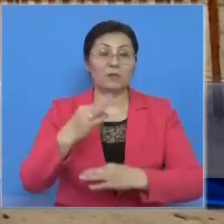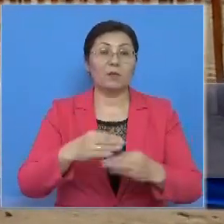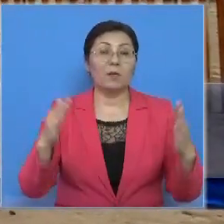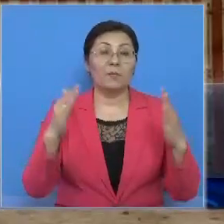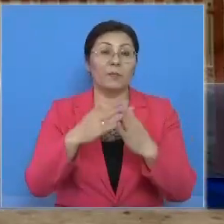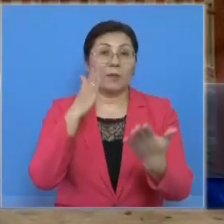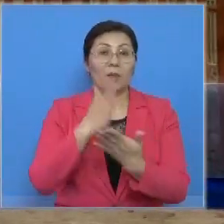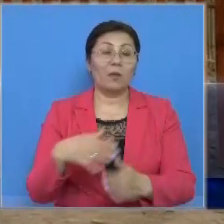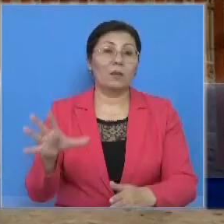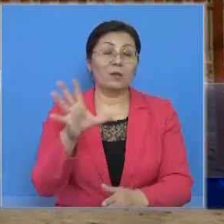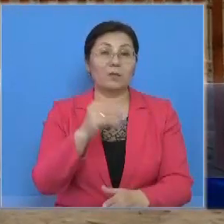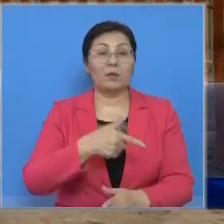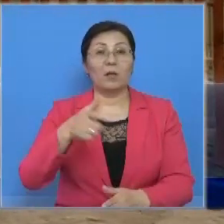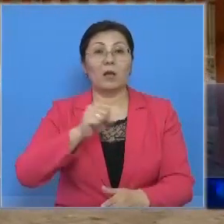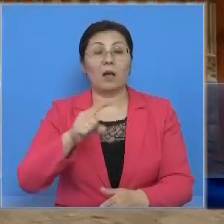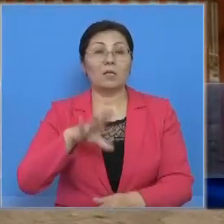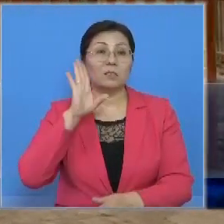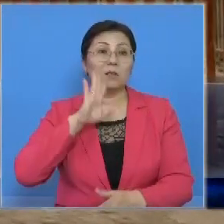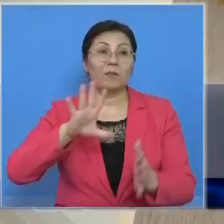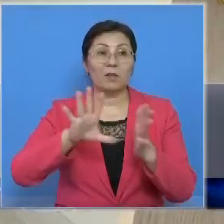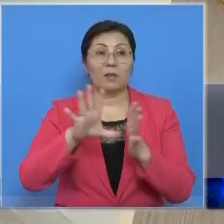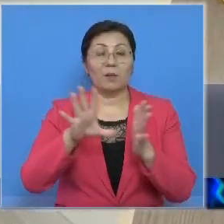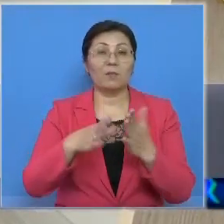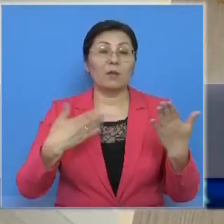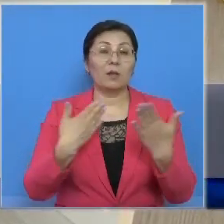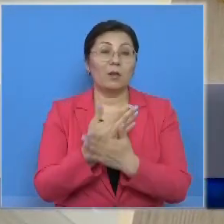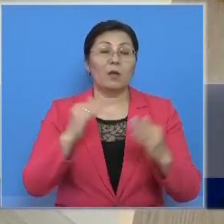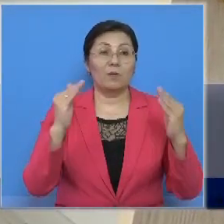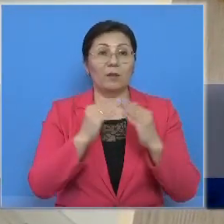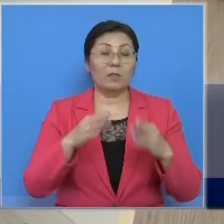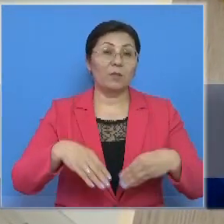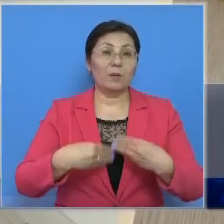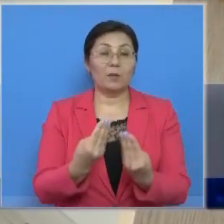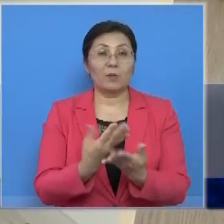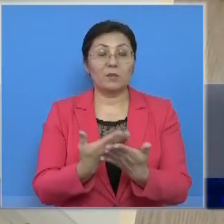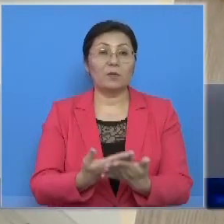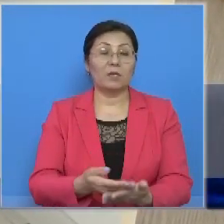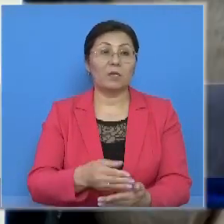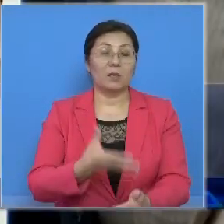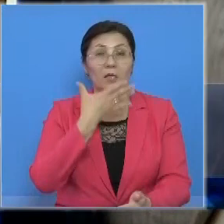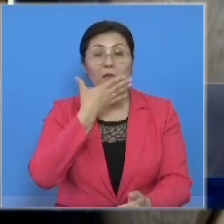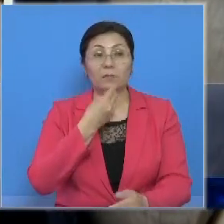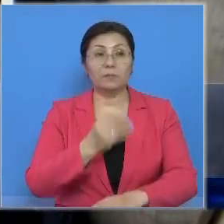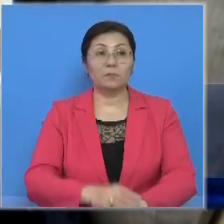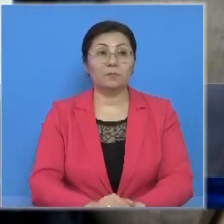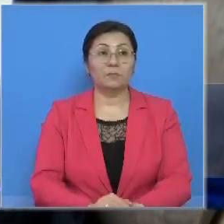вся инфраструктура – газ, вода, электричество. Новоселам дома передали уже в чистовой отделке.